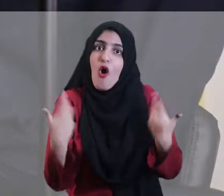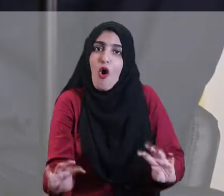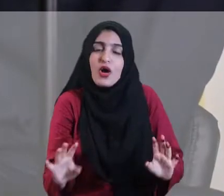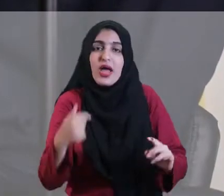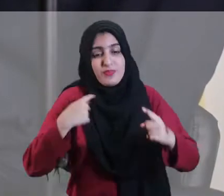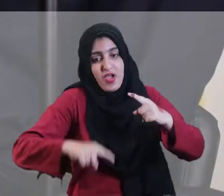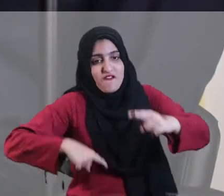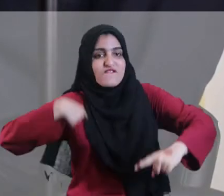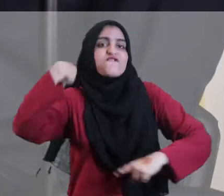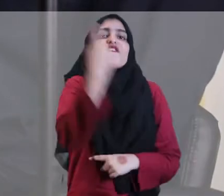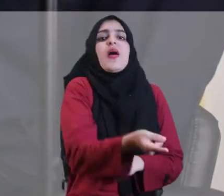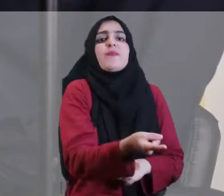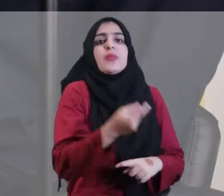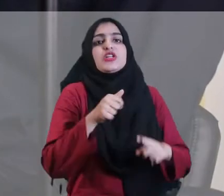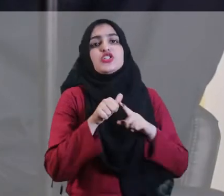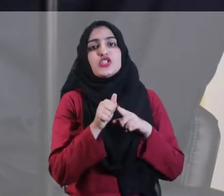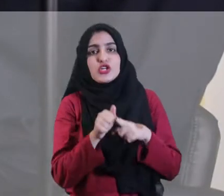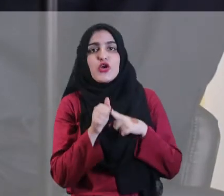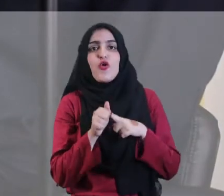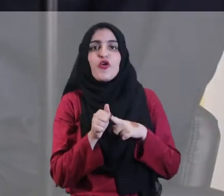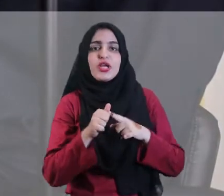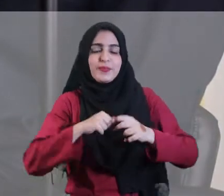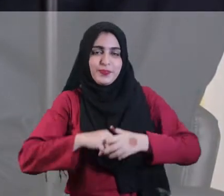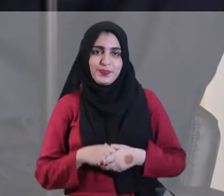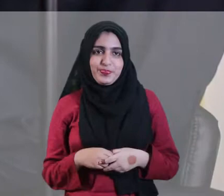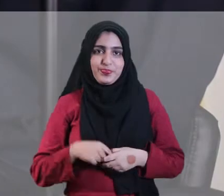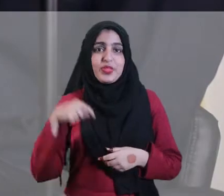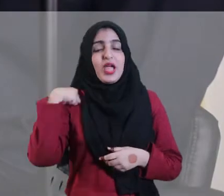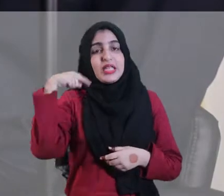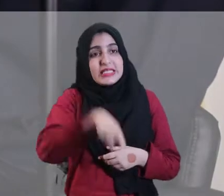में तो बनता है तथा सब्सक्राइब